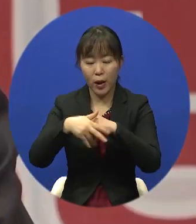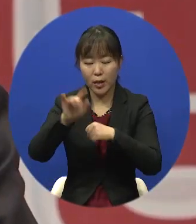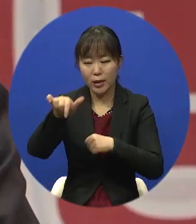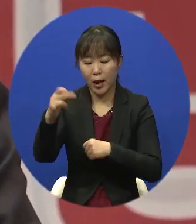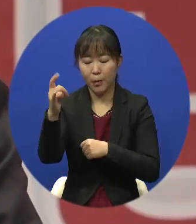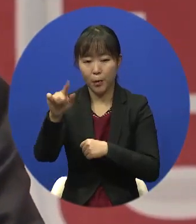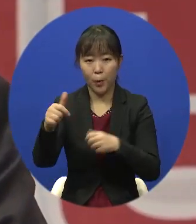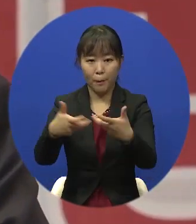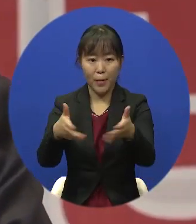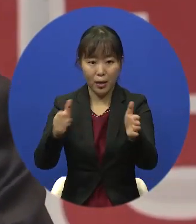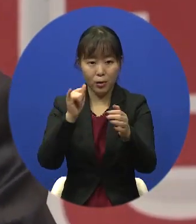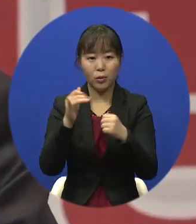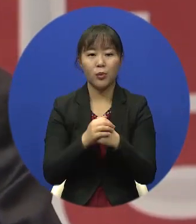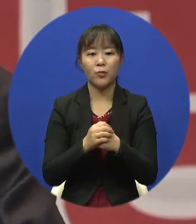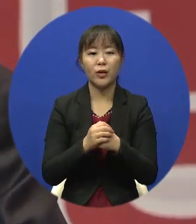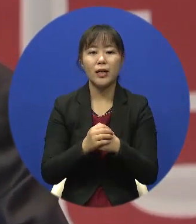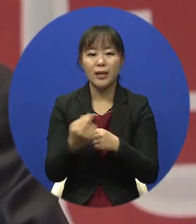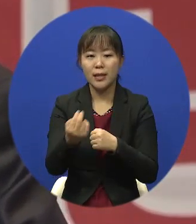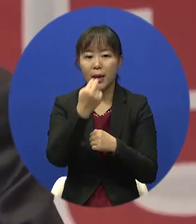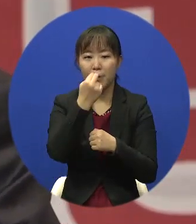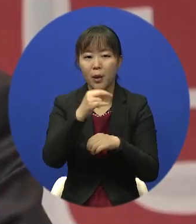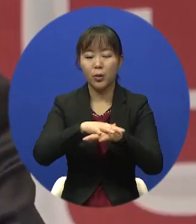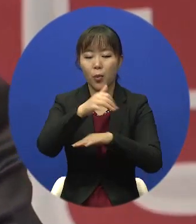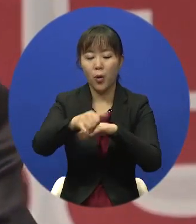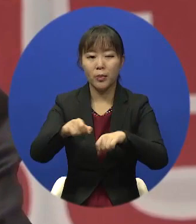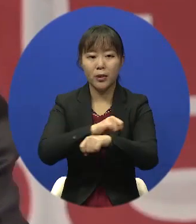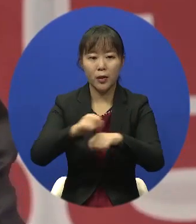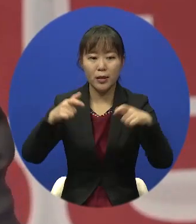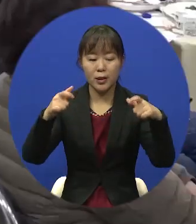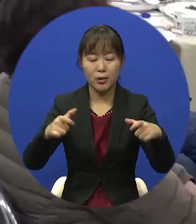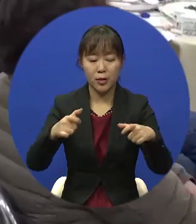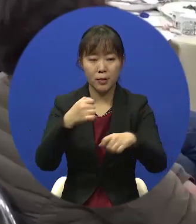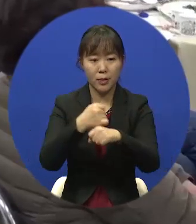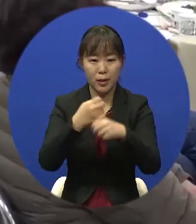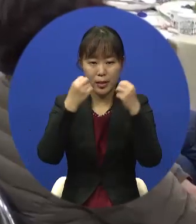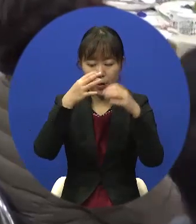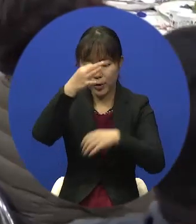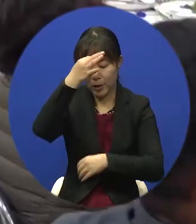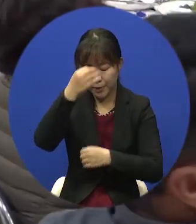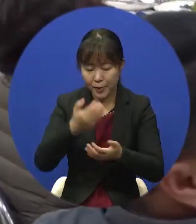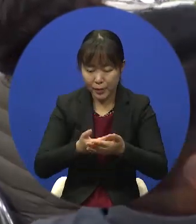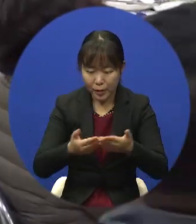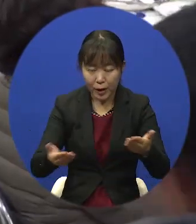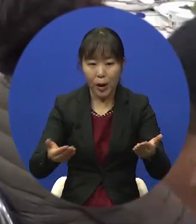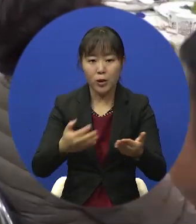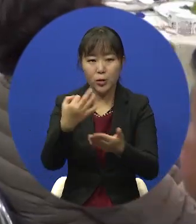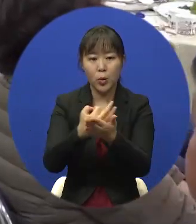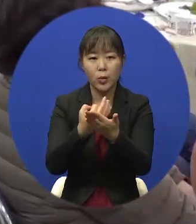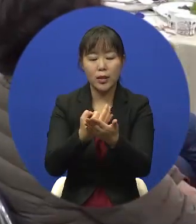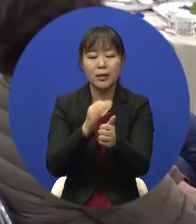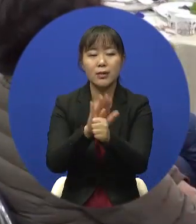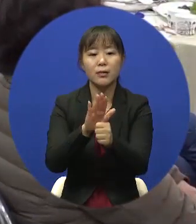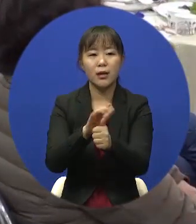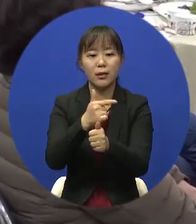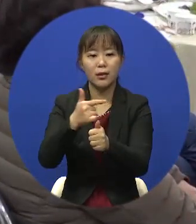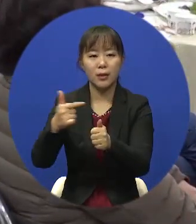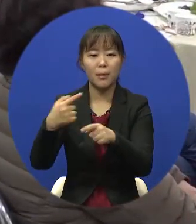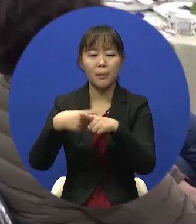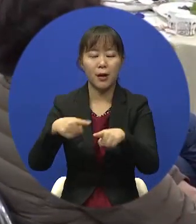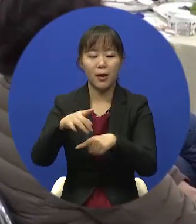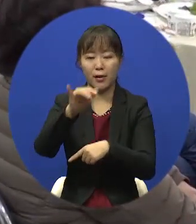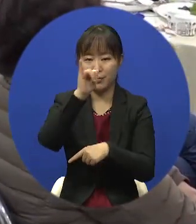결성하고 생명농업특화지구 육성사업을 추진해 새로운 기술 보급과 농가 소득 증대에도 공헌했다는 평가를